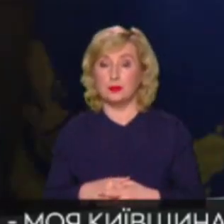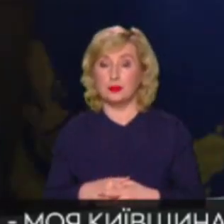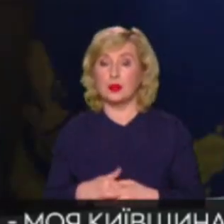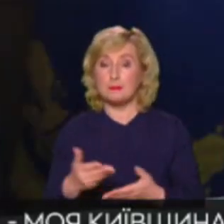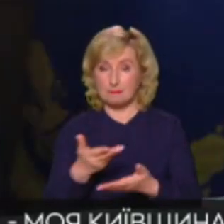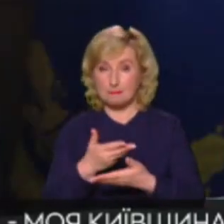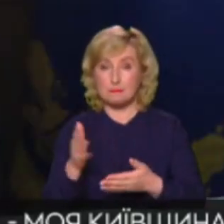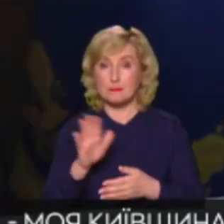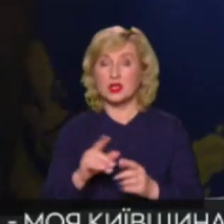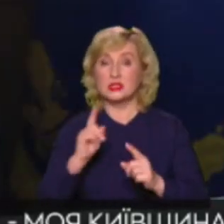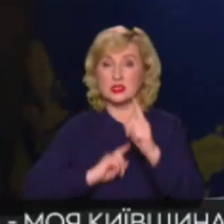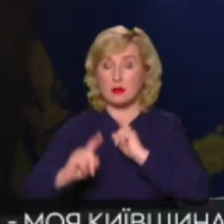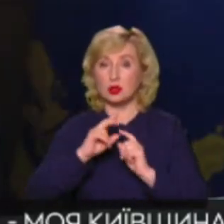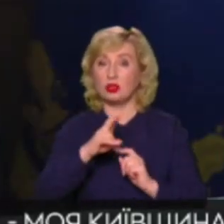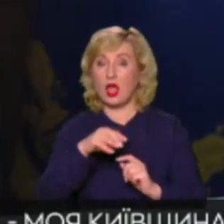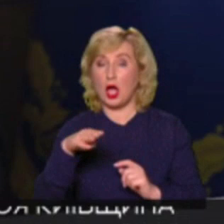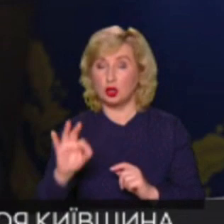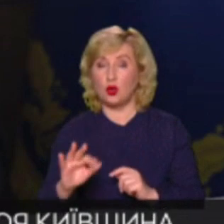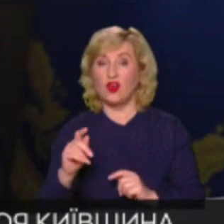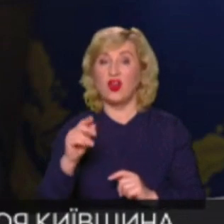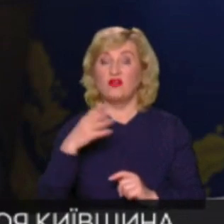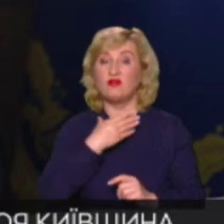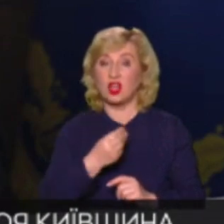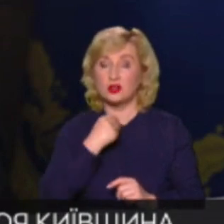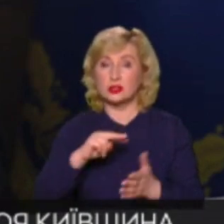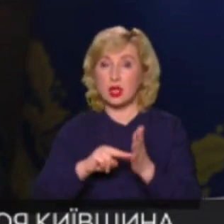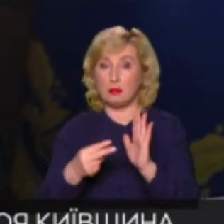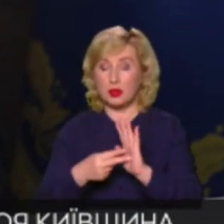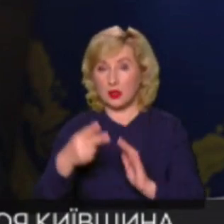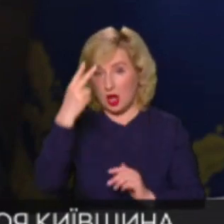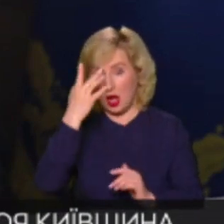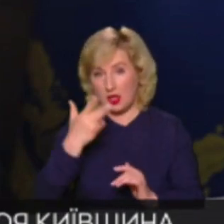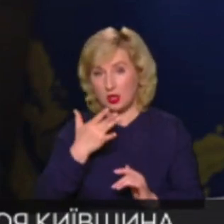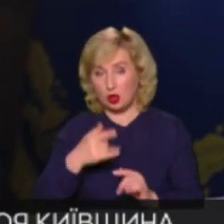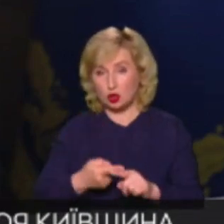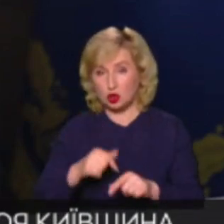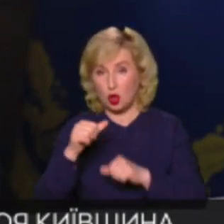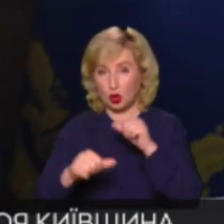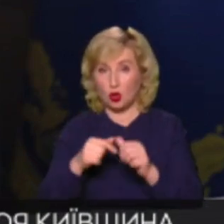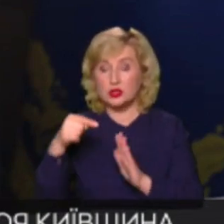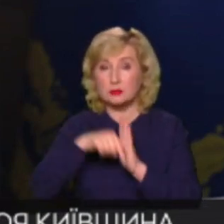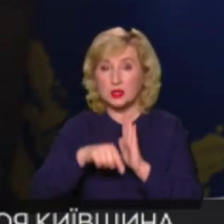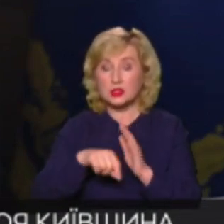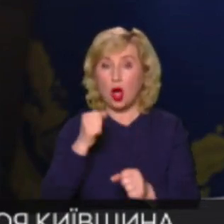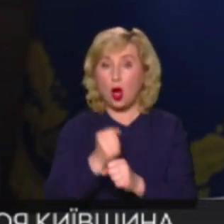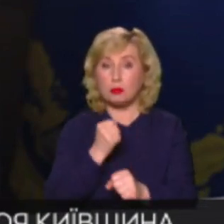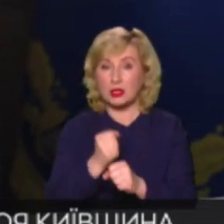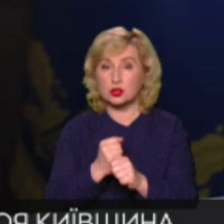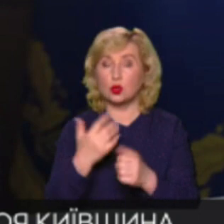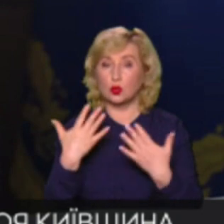До саміту НАТО у Вільнюсі, який запланований на літо цього року, але його зміст опрацьовується